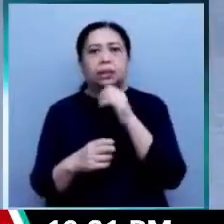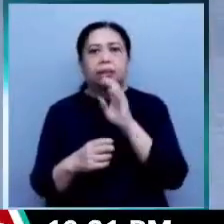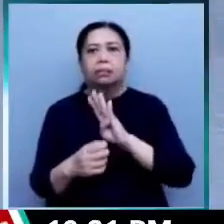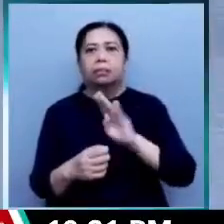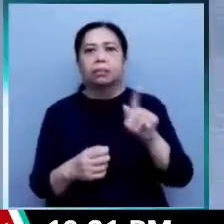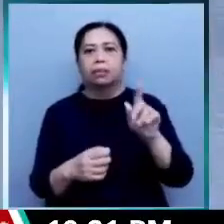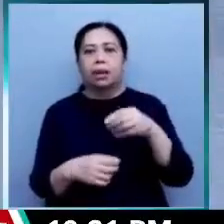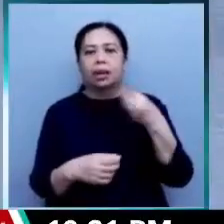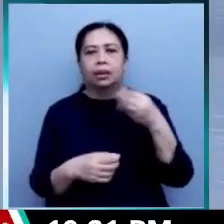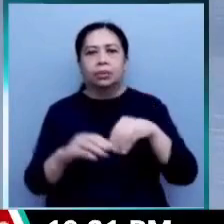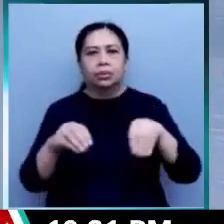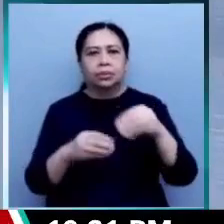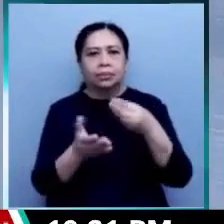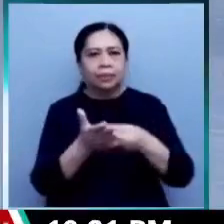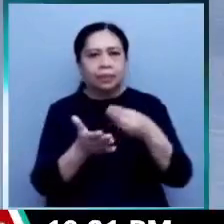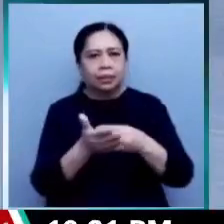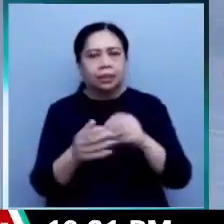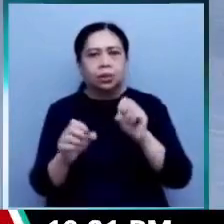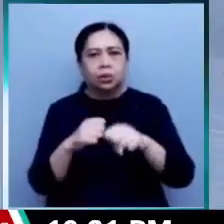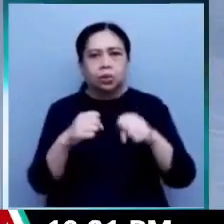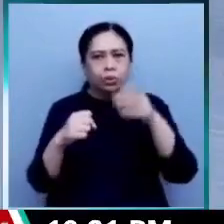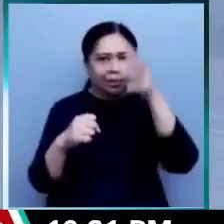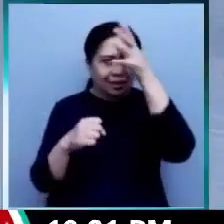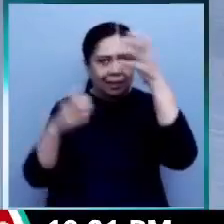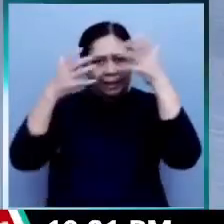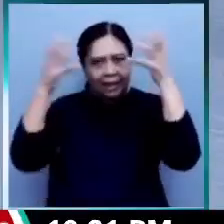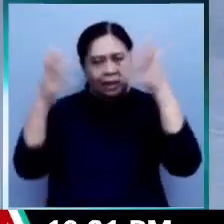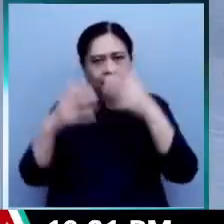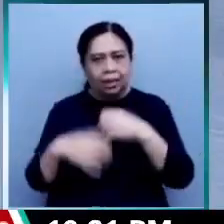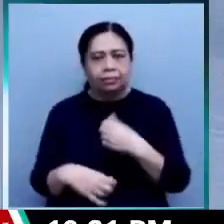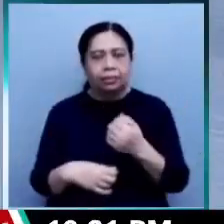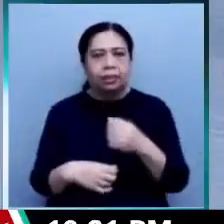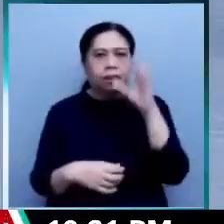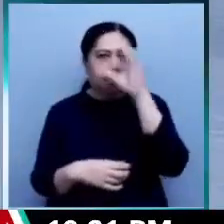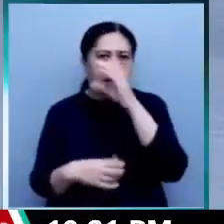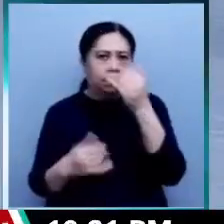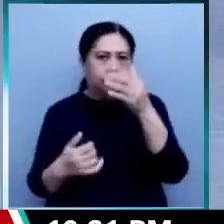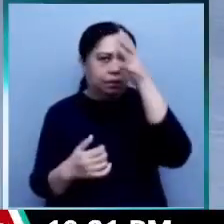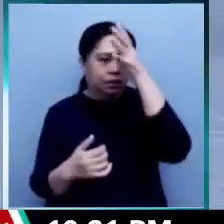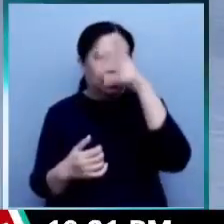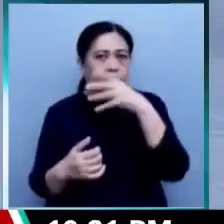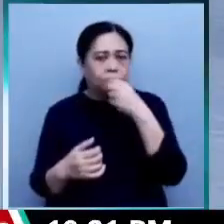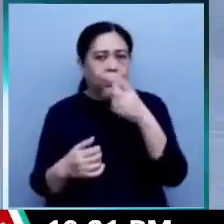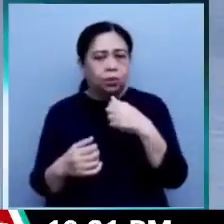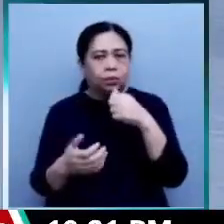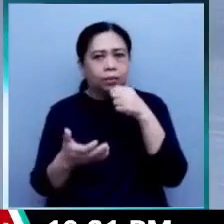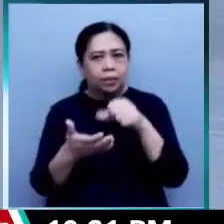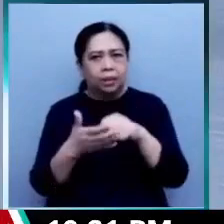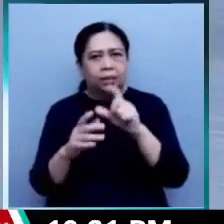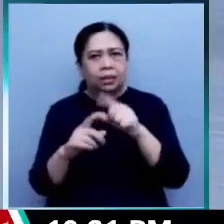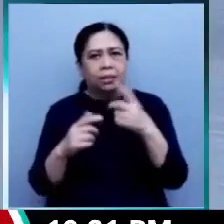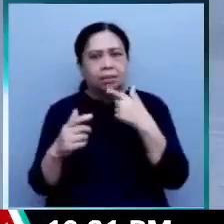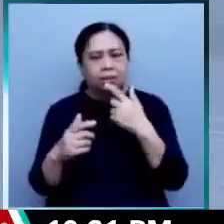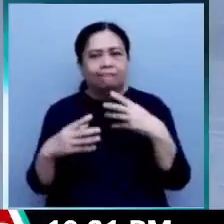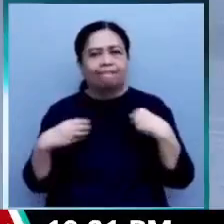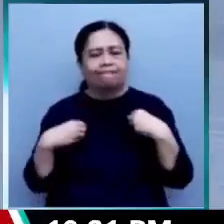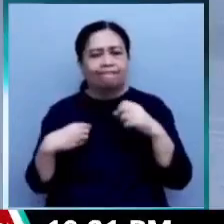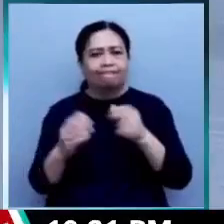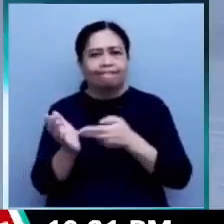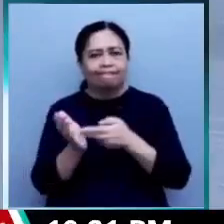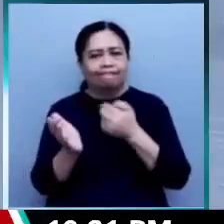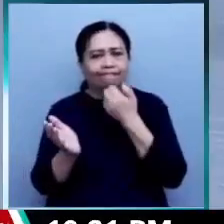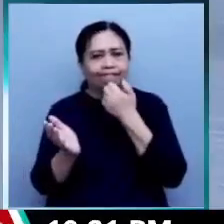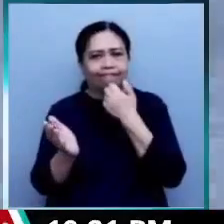sukli kaya ito Nagalit pinaghahanap ngayon ng tatay na nag-iwan ng sulat ng tila pag-amin sa krimen may report si